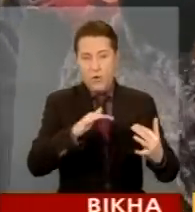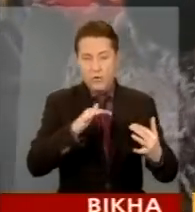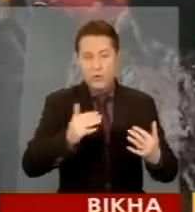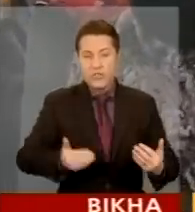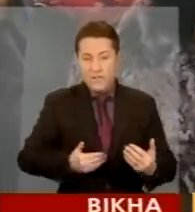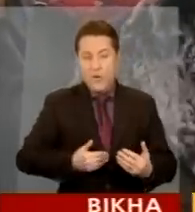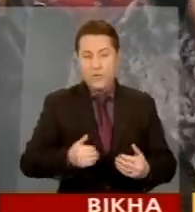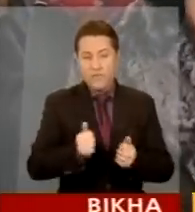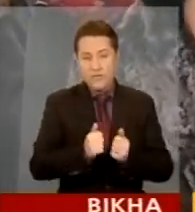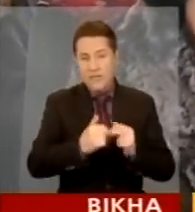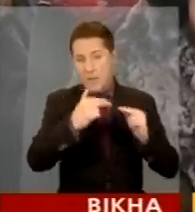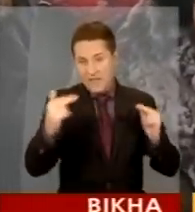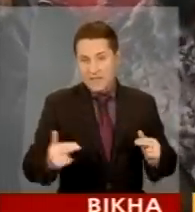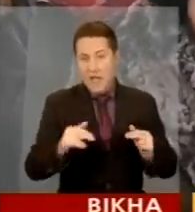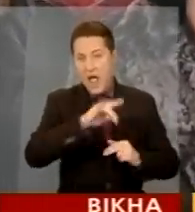аеропорт.